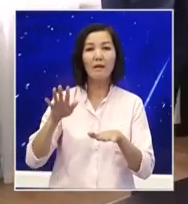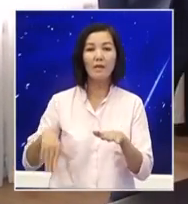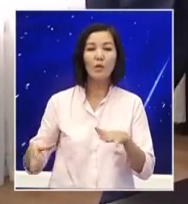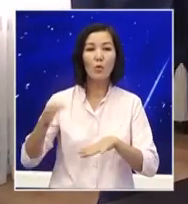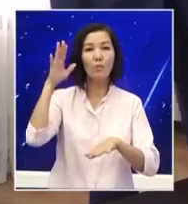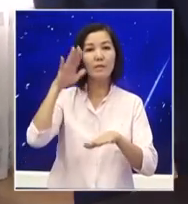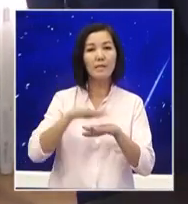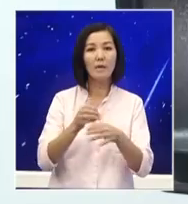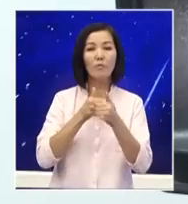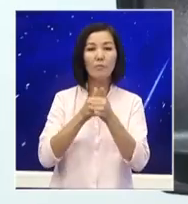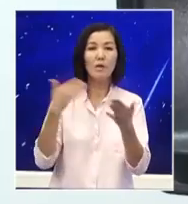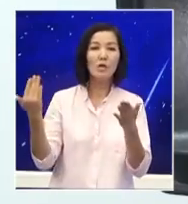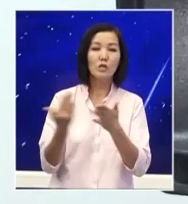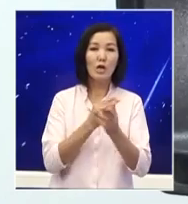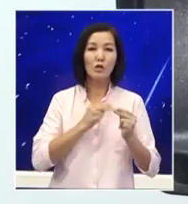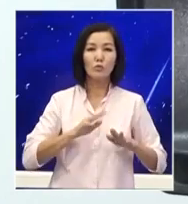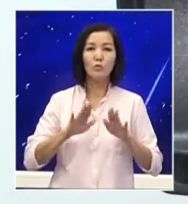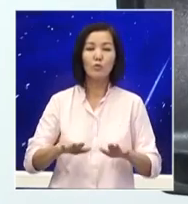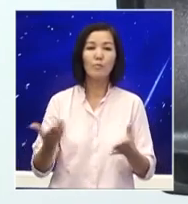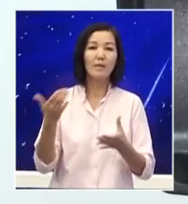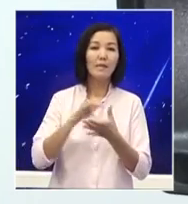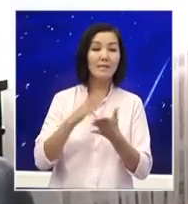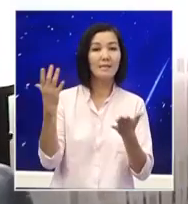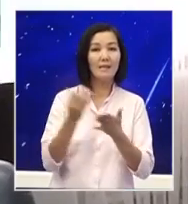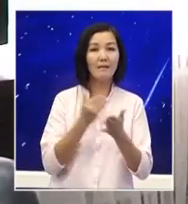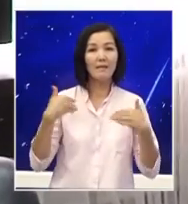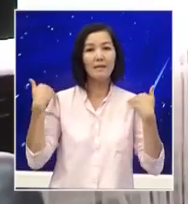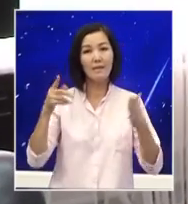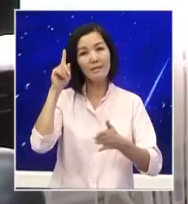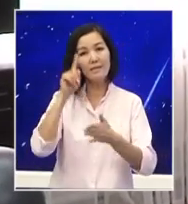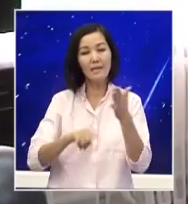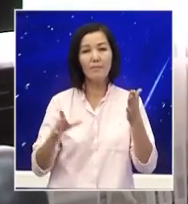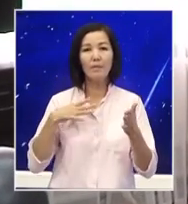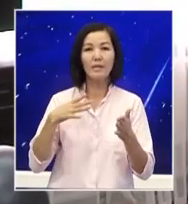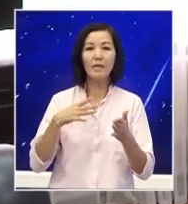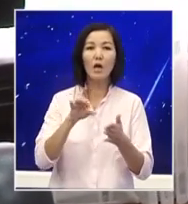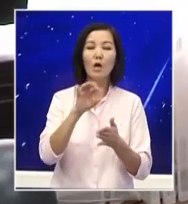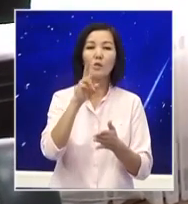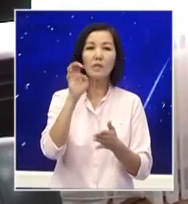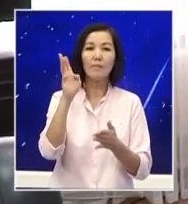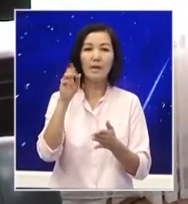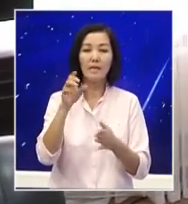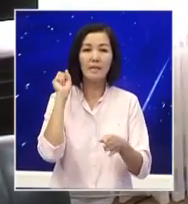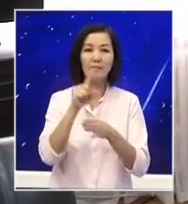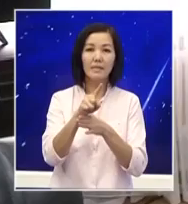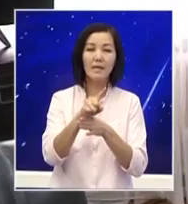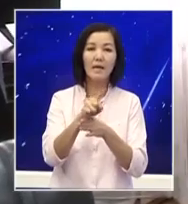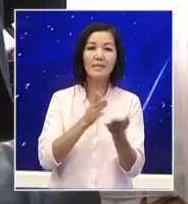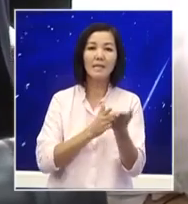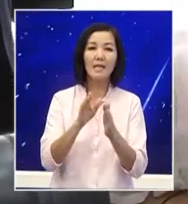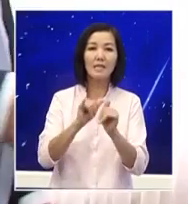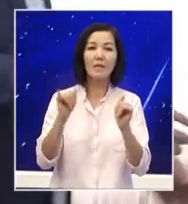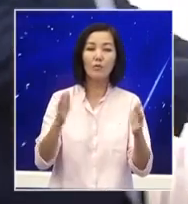әкімі орынбасарын жаңа жұмыс орнымен таныстырды. Сәттілік тілет, сенім білдірді. Өз кезегінде Рустам Әли өзіне тапсырылған